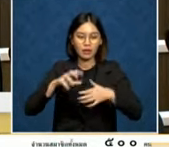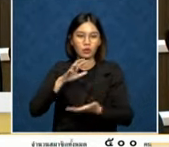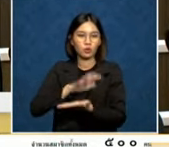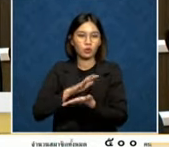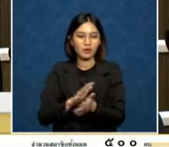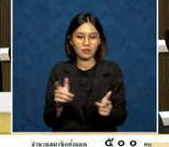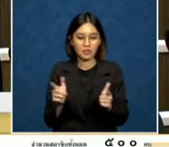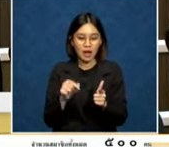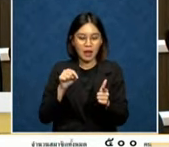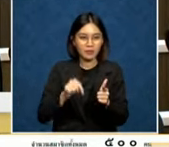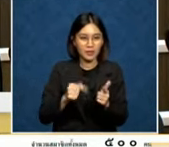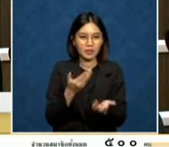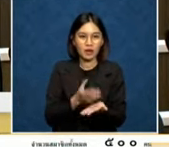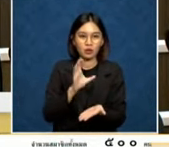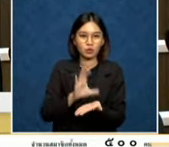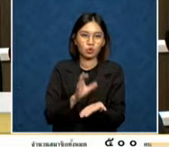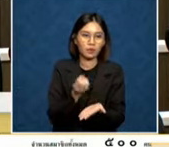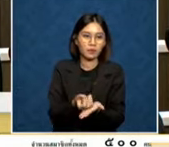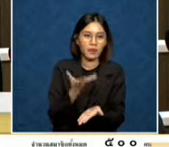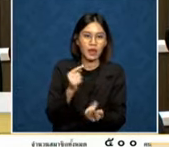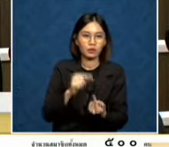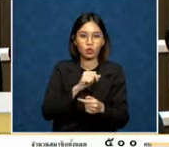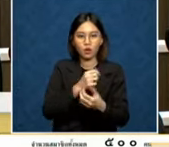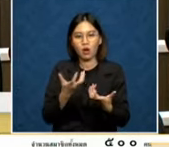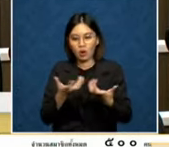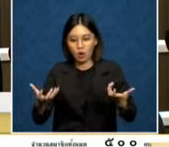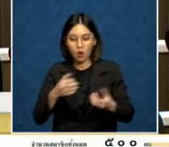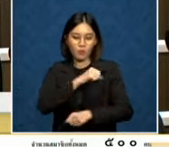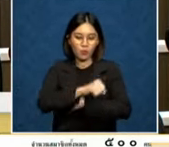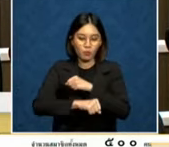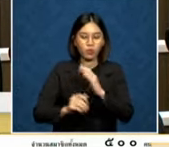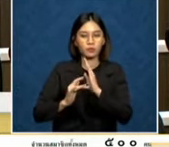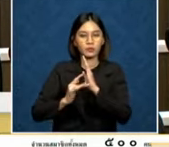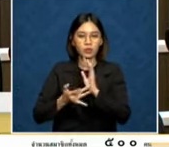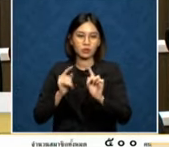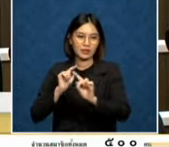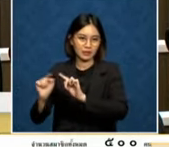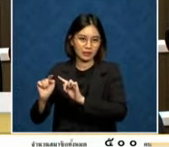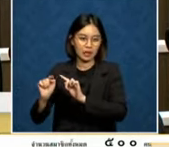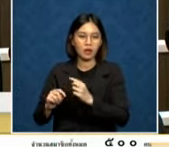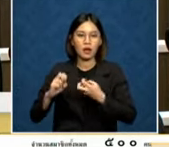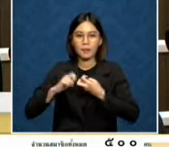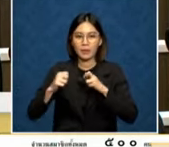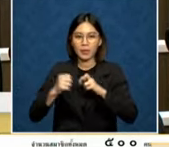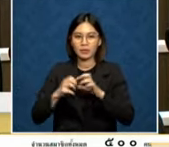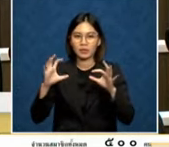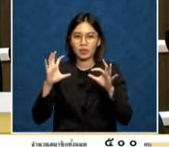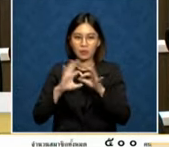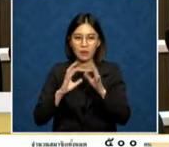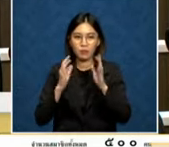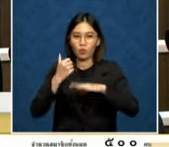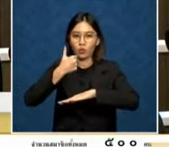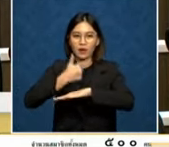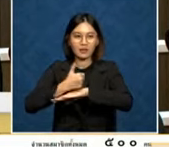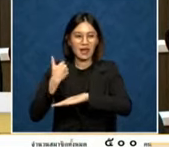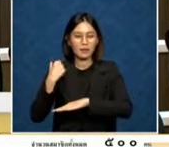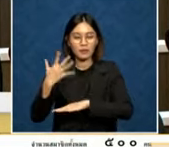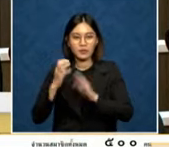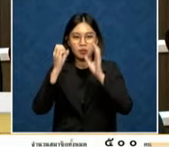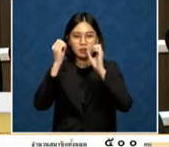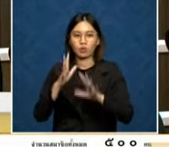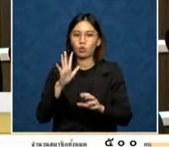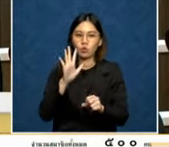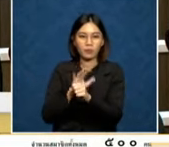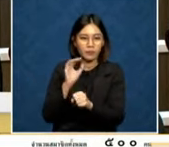เรียนขนาดเล็กมีต้นทุนสูงทั้งด้านวัสดุอุปกรณ์เทคโนโลยีปัหาการขาดแคลนผู้บริหารจำนวนครูไม่